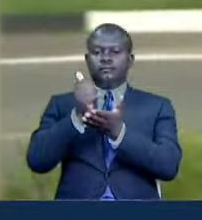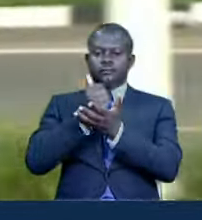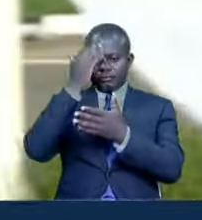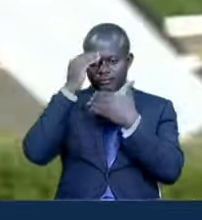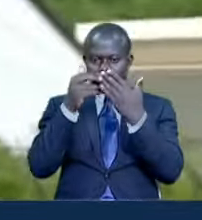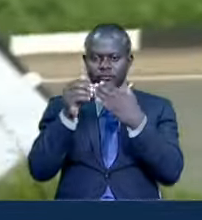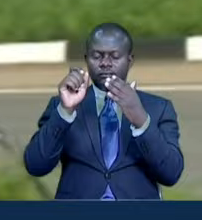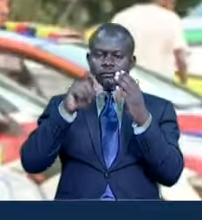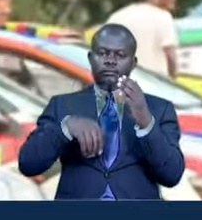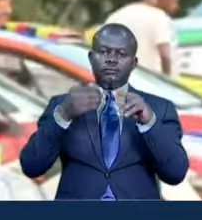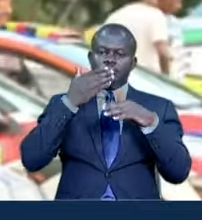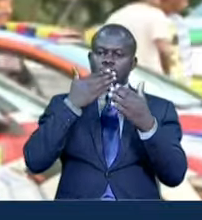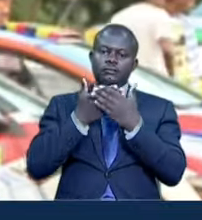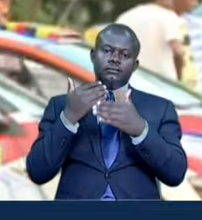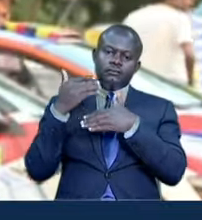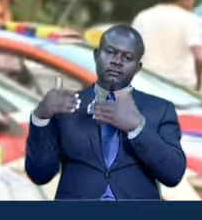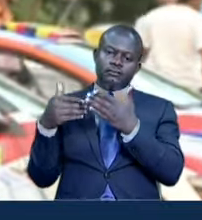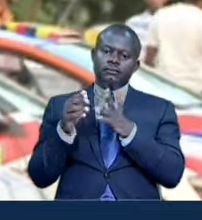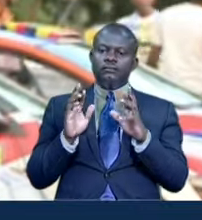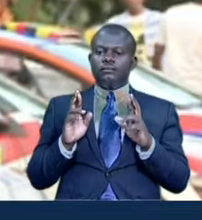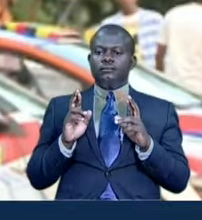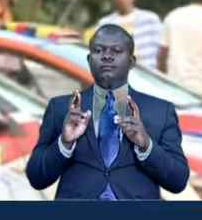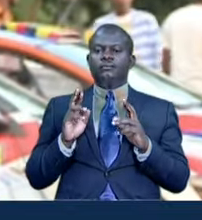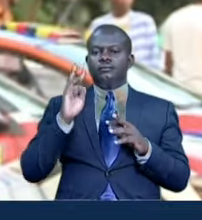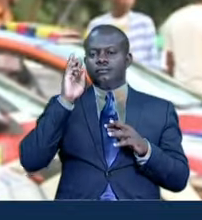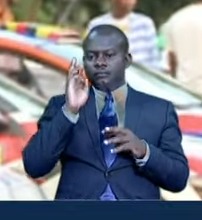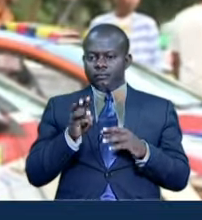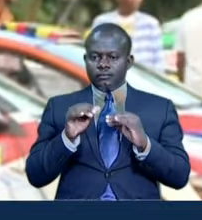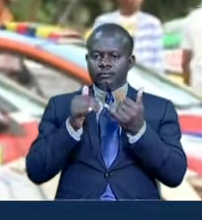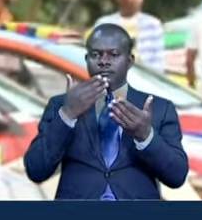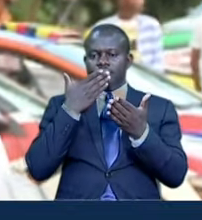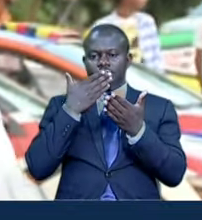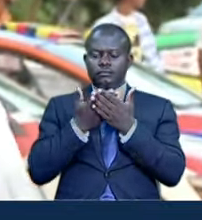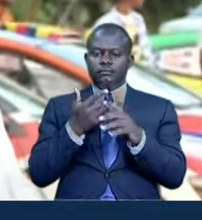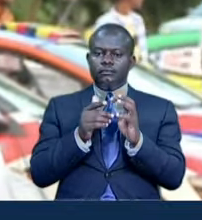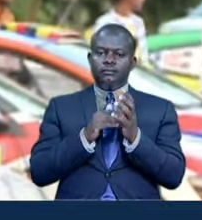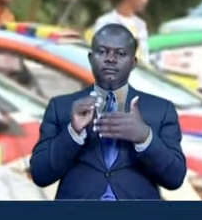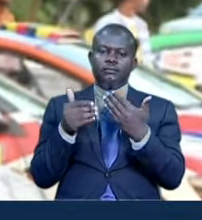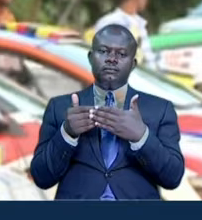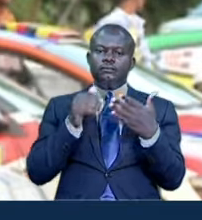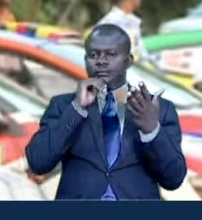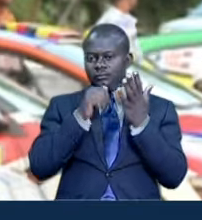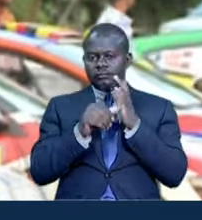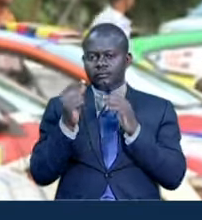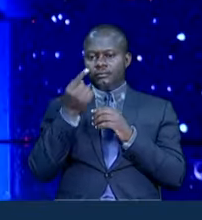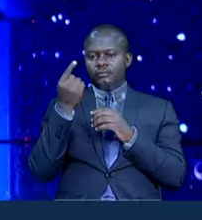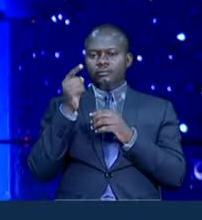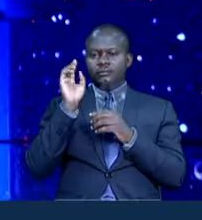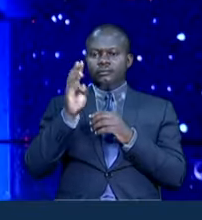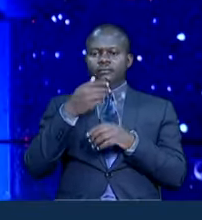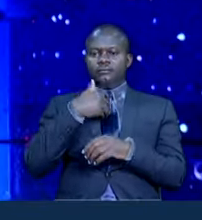neza. Ahasigaye ni ukwizera ko abazakina bazakina neza kandi nta kibazo na kimwe tuzahura